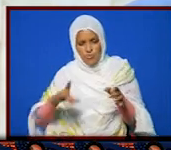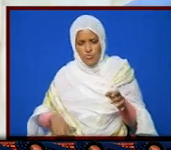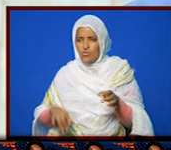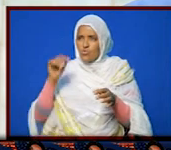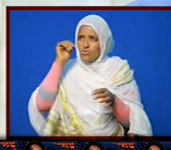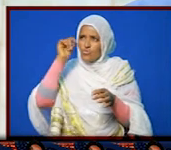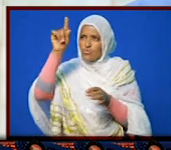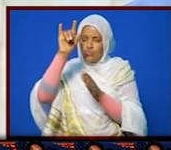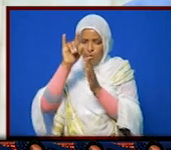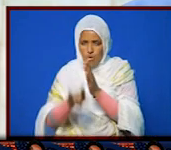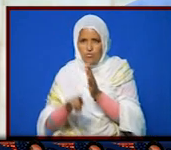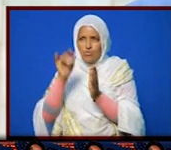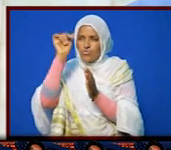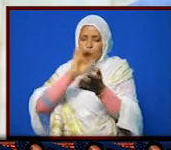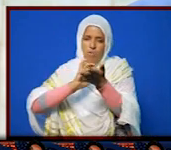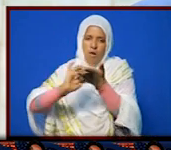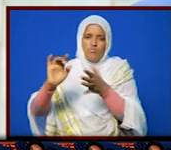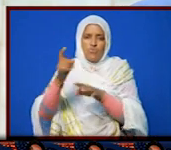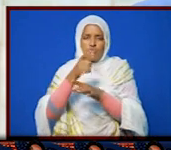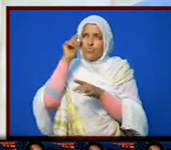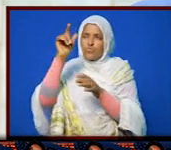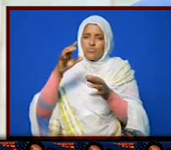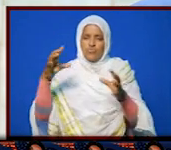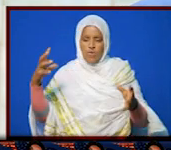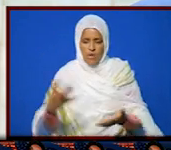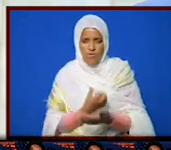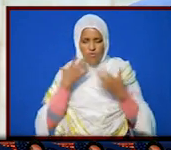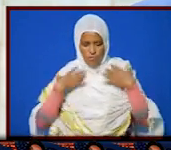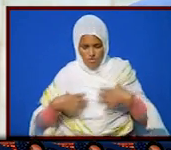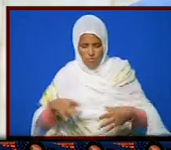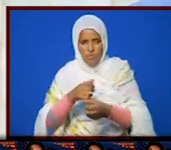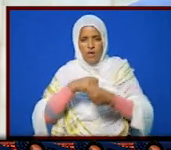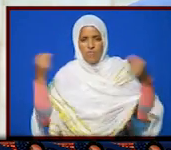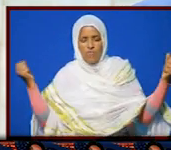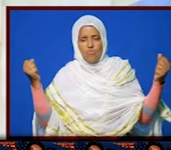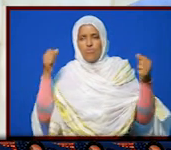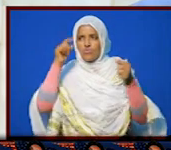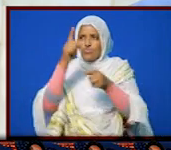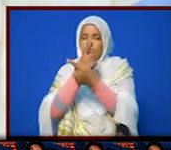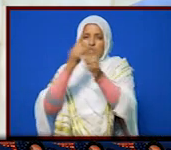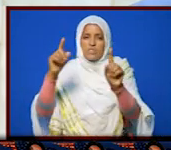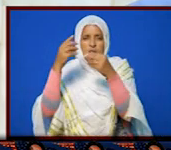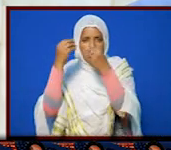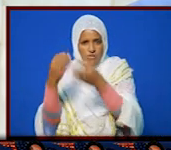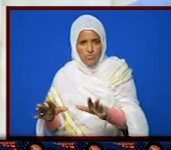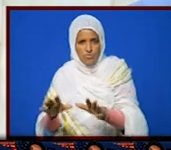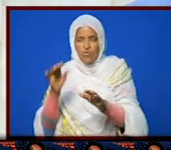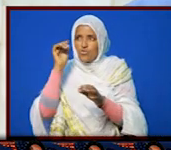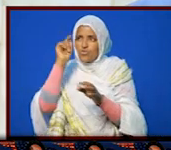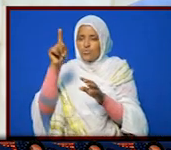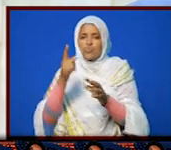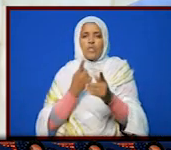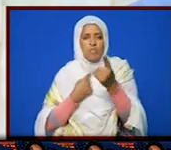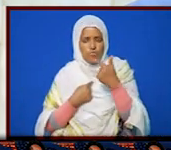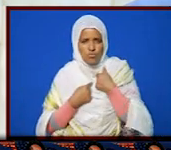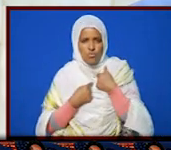ክርስቶስ እሱ ተዋርዶ እሱ ራቁቱን ሁኖ እሱ ተገፎ እሱ